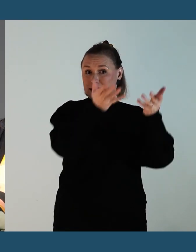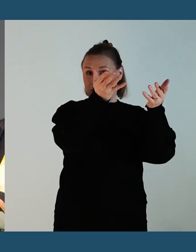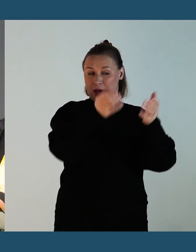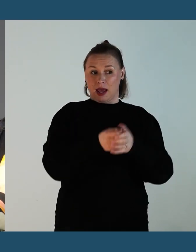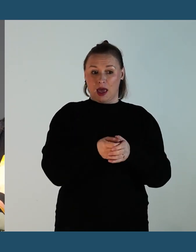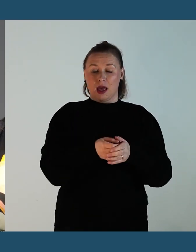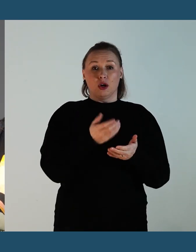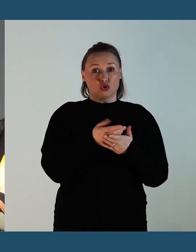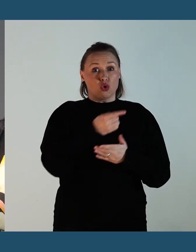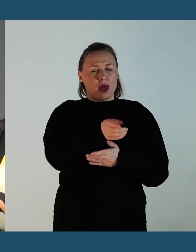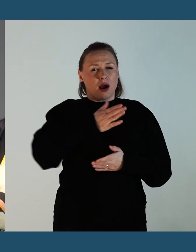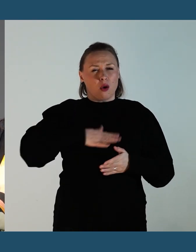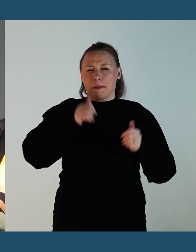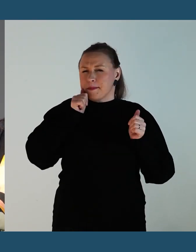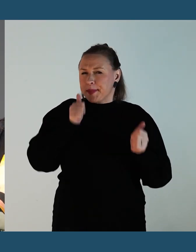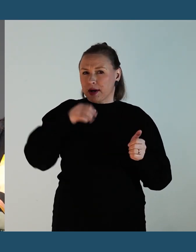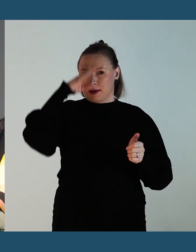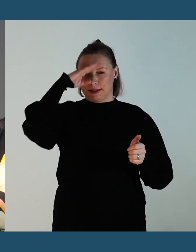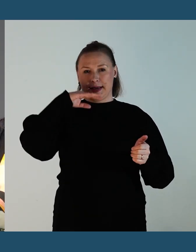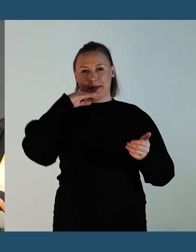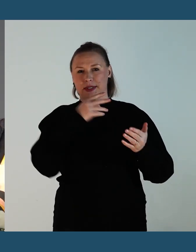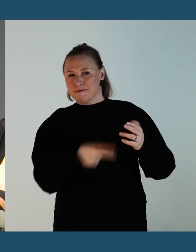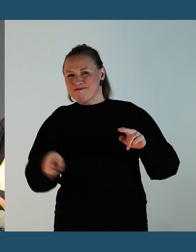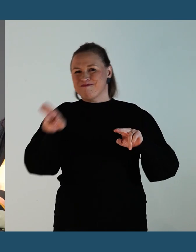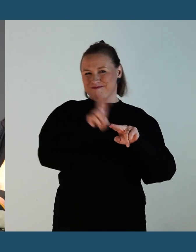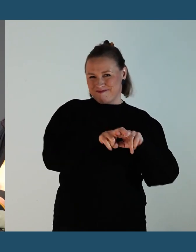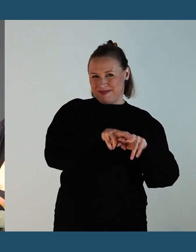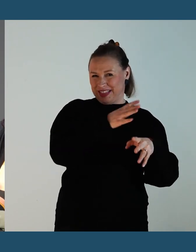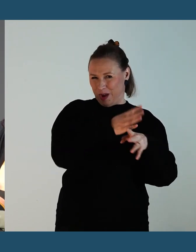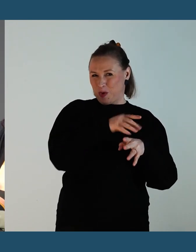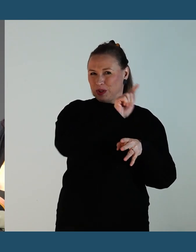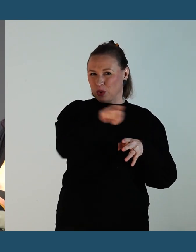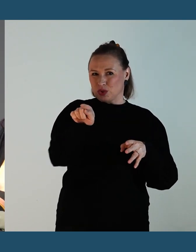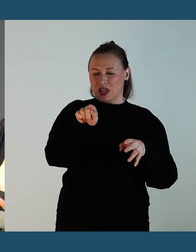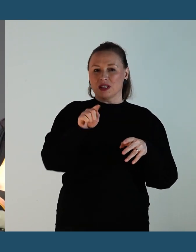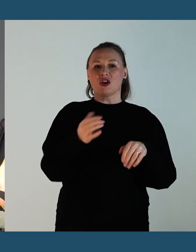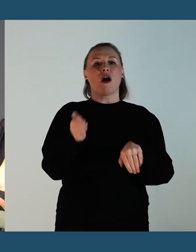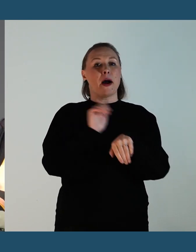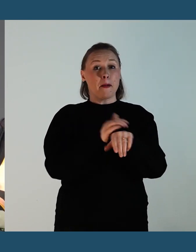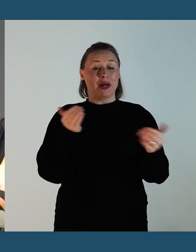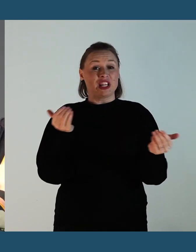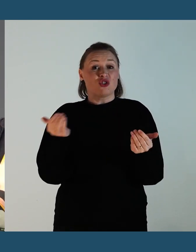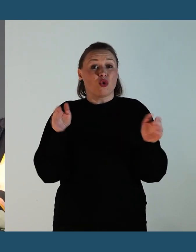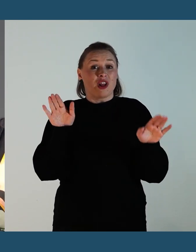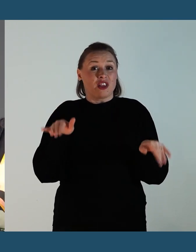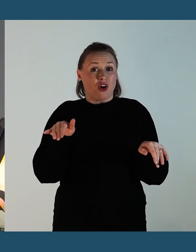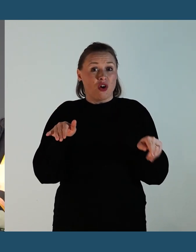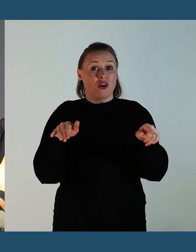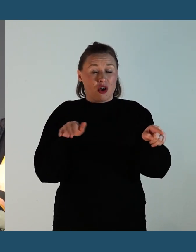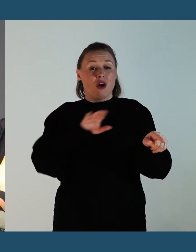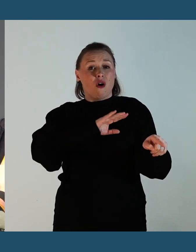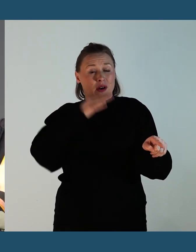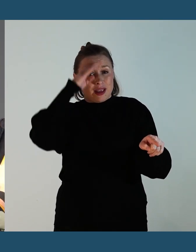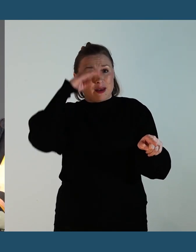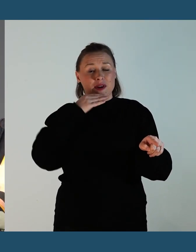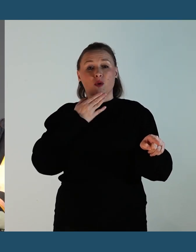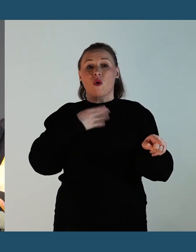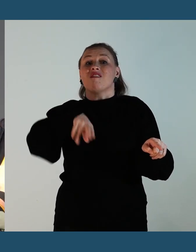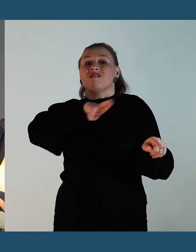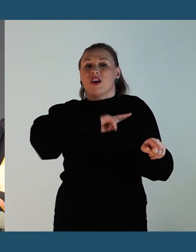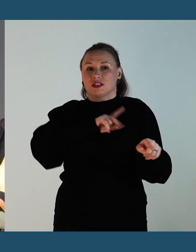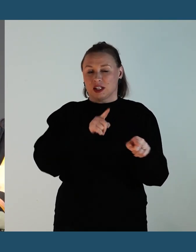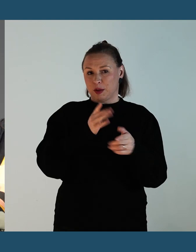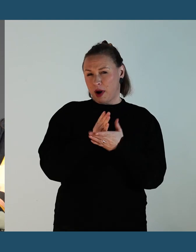haluaa parhaat ihmiset töihin, niin oikeasti se on aika ammattimaista. Ja siellä oikeasti on ihmiset, jotka vastaa siitä ja he tekevät sitä